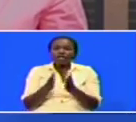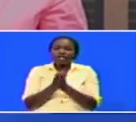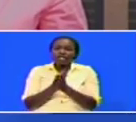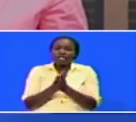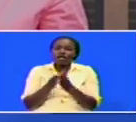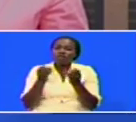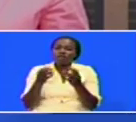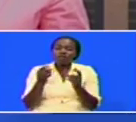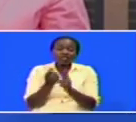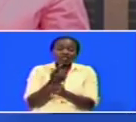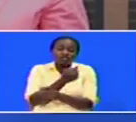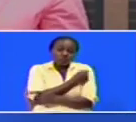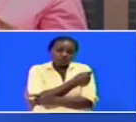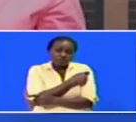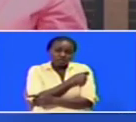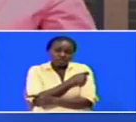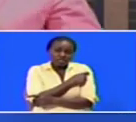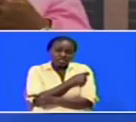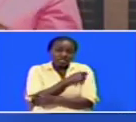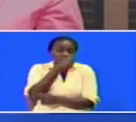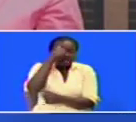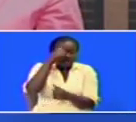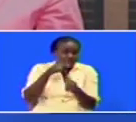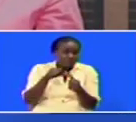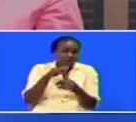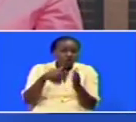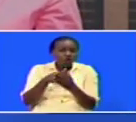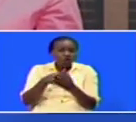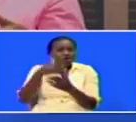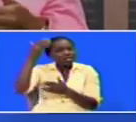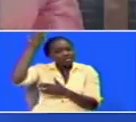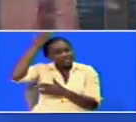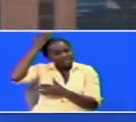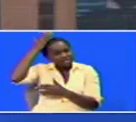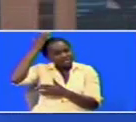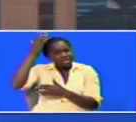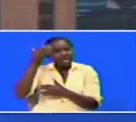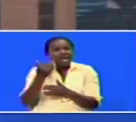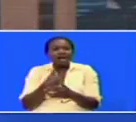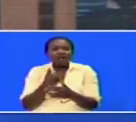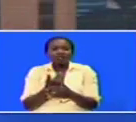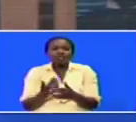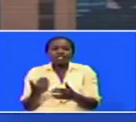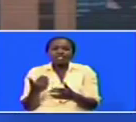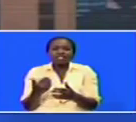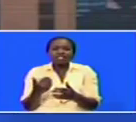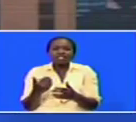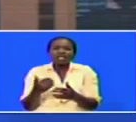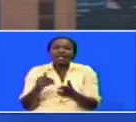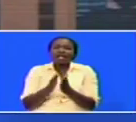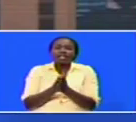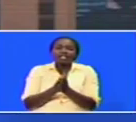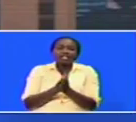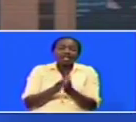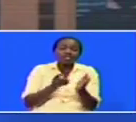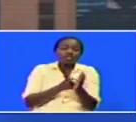mbalimbali humu nchini? Tukumbuke kuwa wauguzi wana mambo ambayo wanafanya katika hospitali, madaktari wana maneno